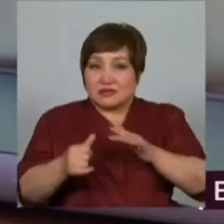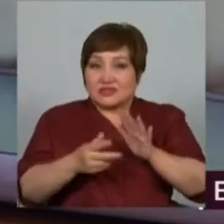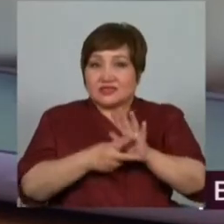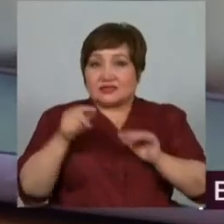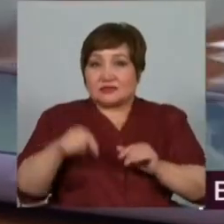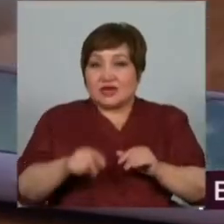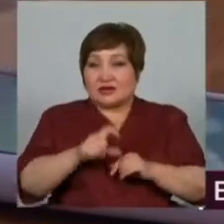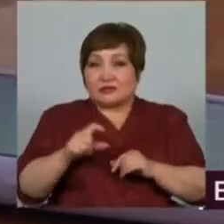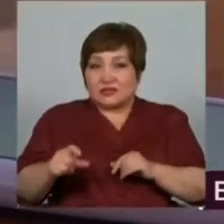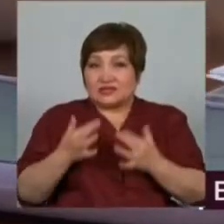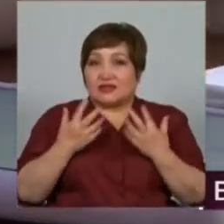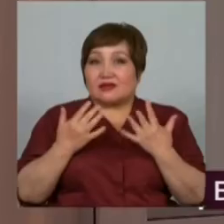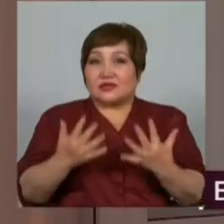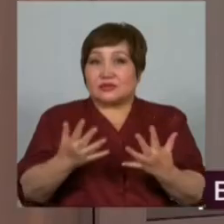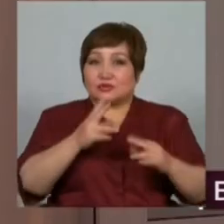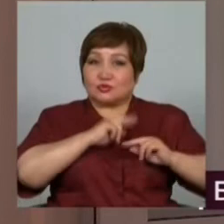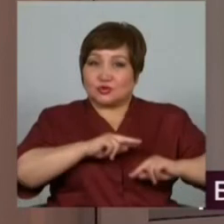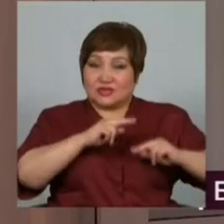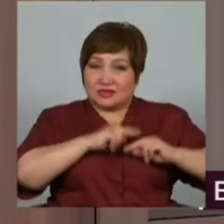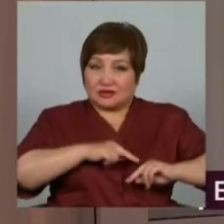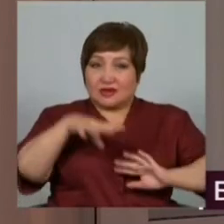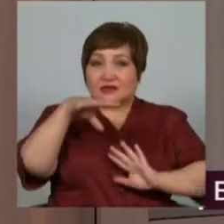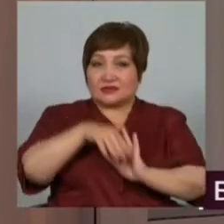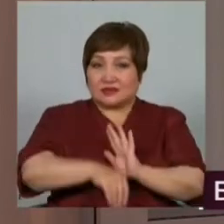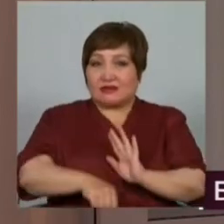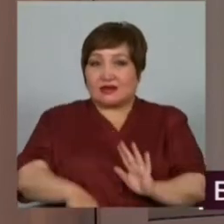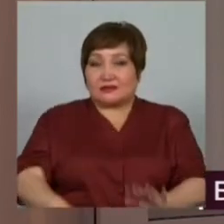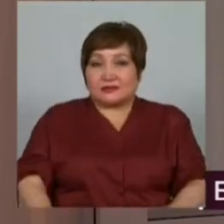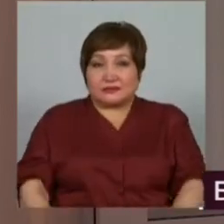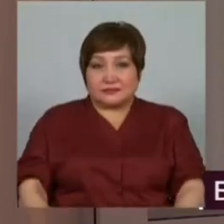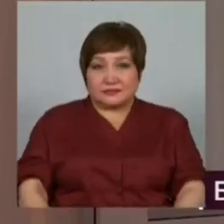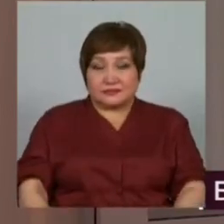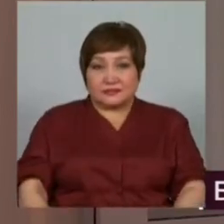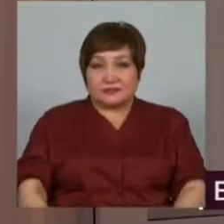талап ету жұмыстары қарастырылған. Наскен Еркін, Мұрат Тайжанов, Алматы телеарнасы.